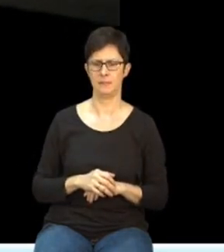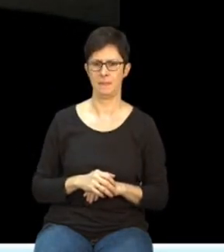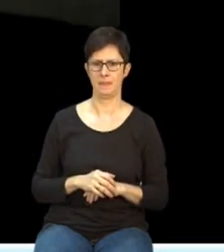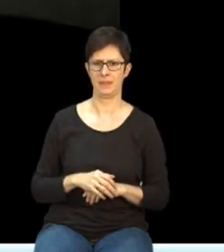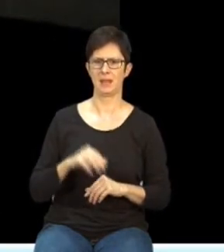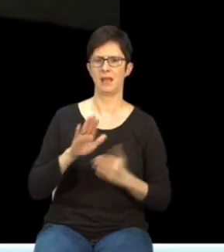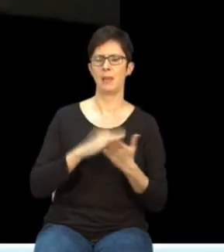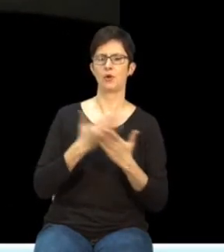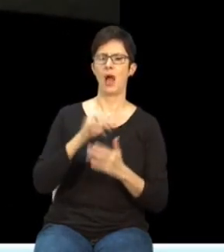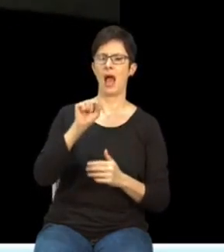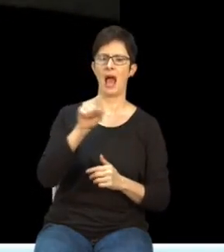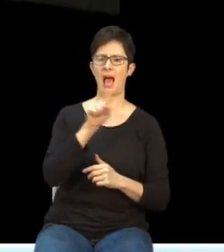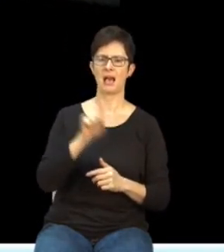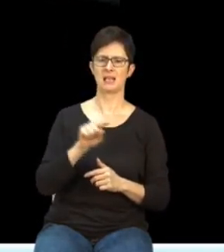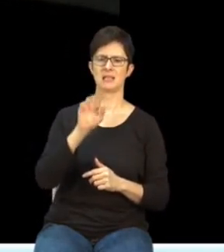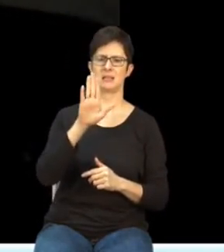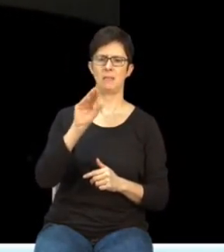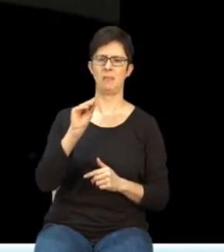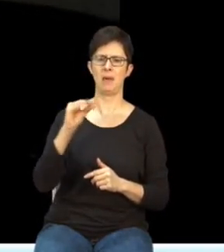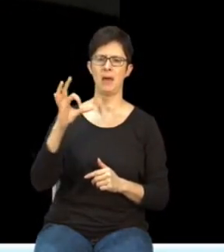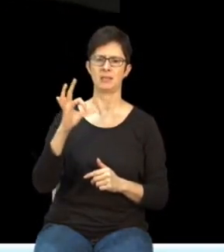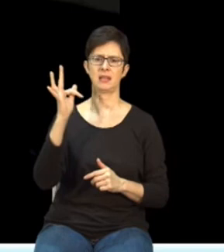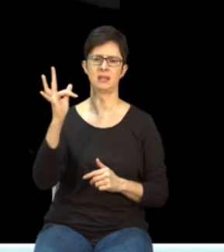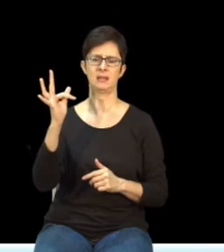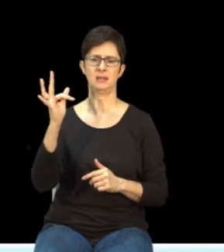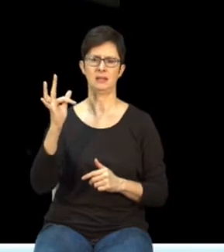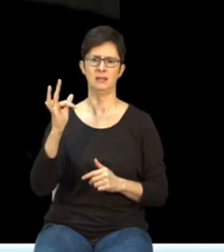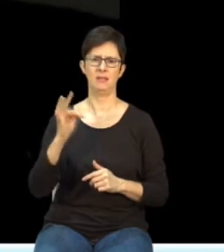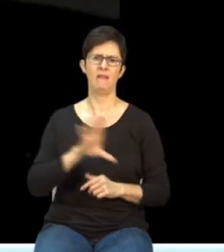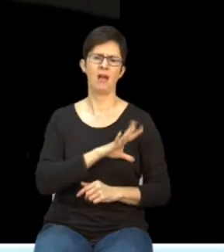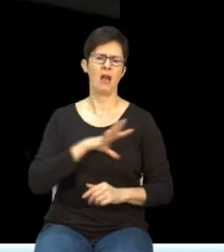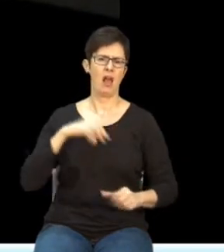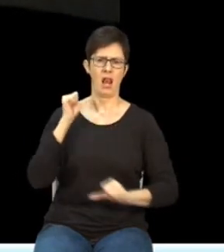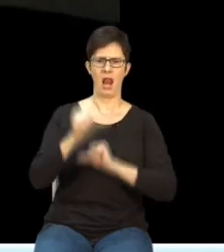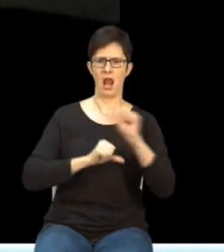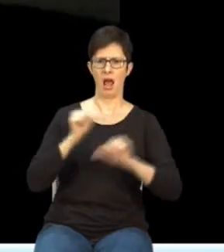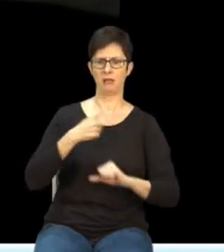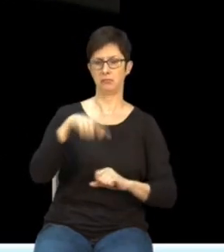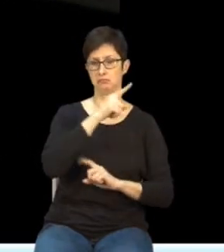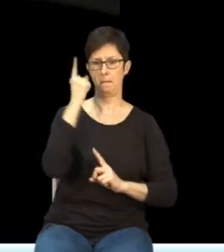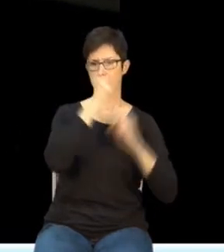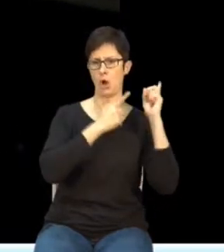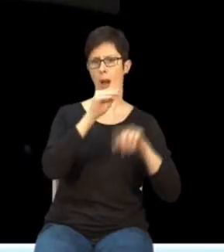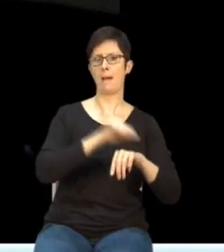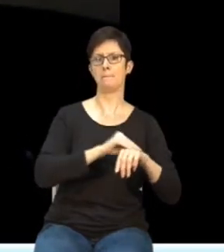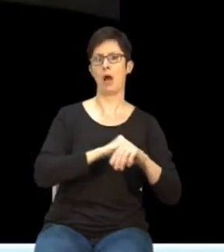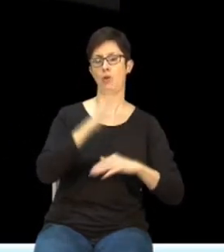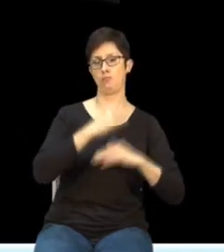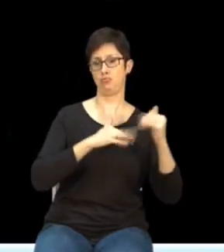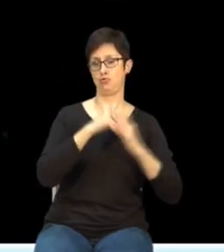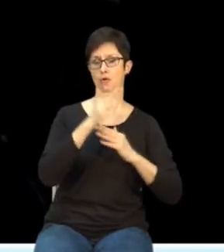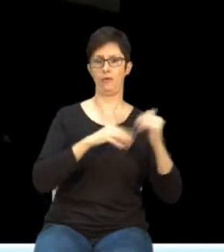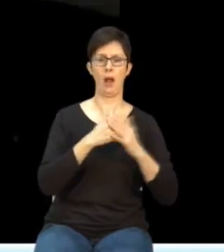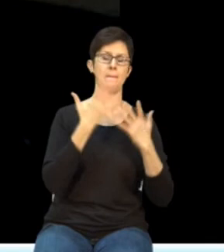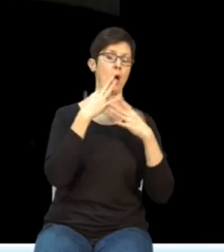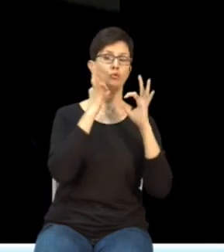azbestu który przez bardzo film długie lata był uważany za materiał budowlany